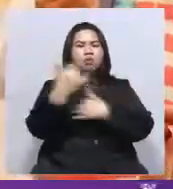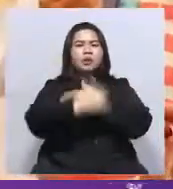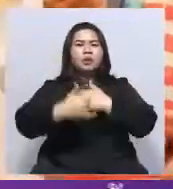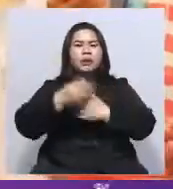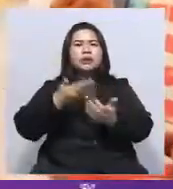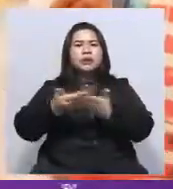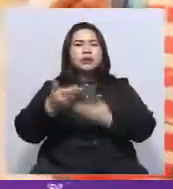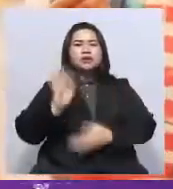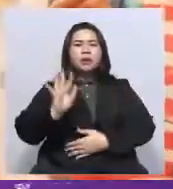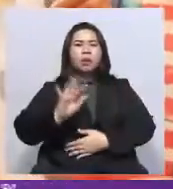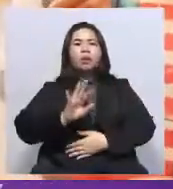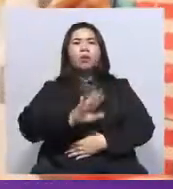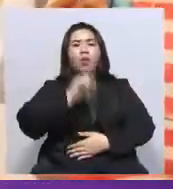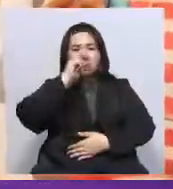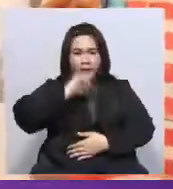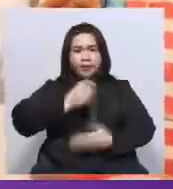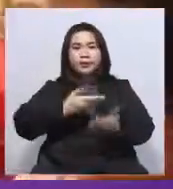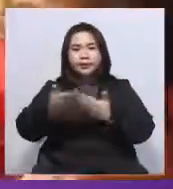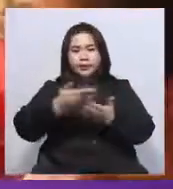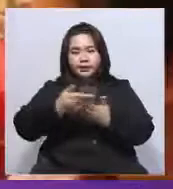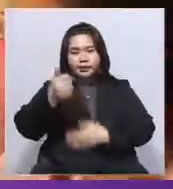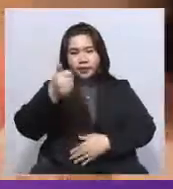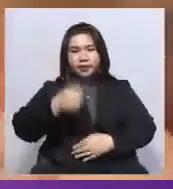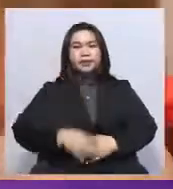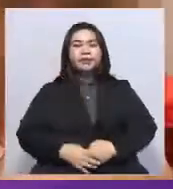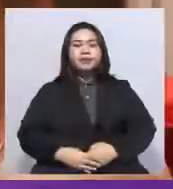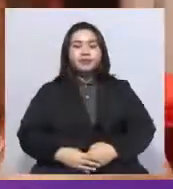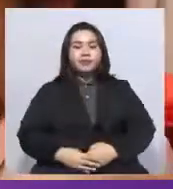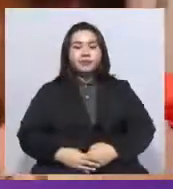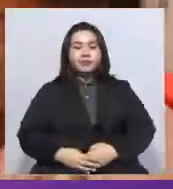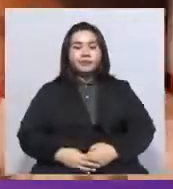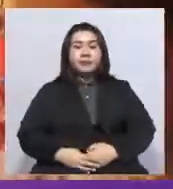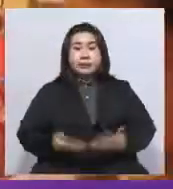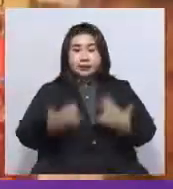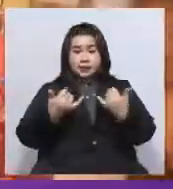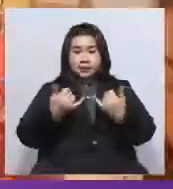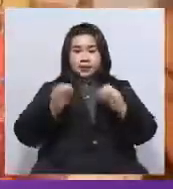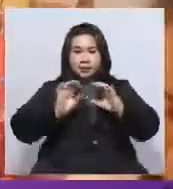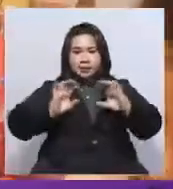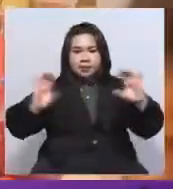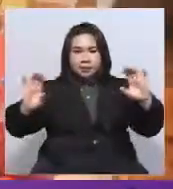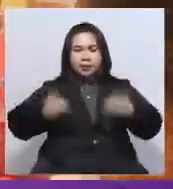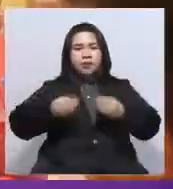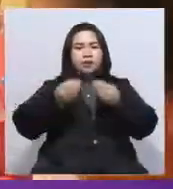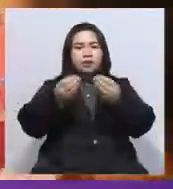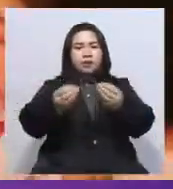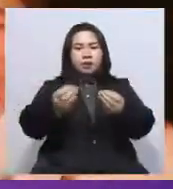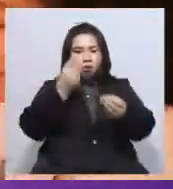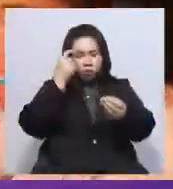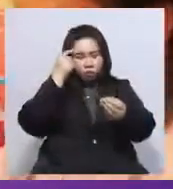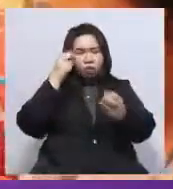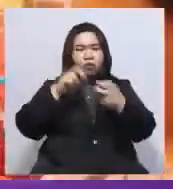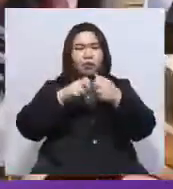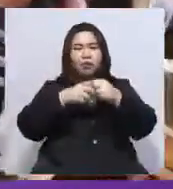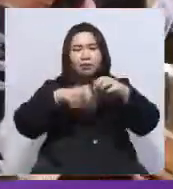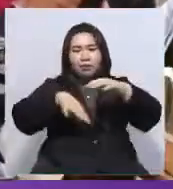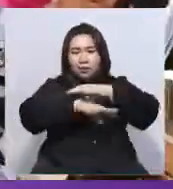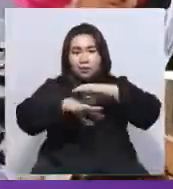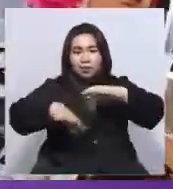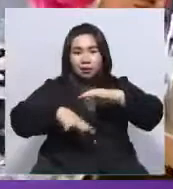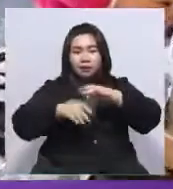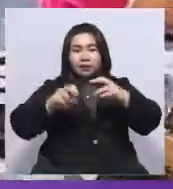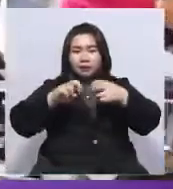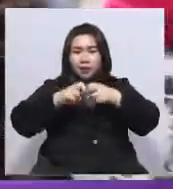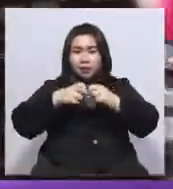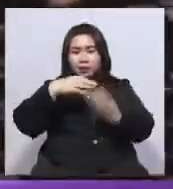าะแล้วอุดหนุนของคนไทยด้วยกัน จากการที่รัฐบาลได้ความสำคัญกับการแก้ไขปัญหาเศรษฐกิจฐานราก